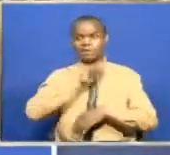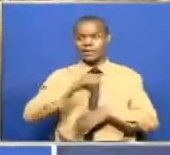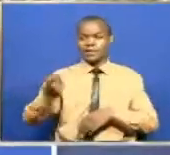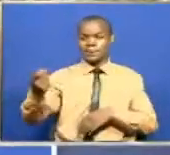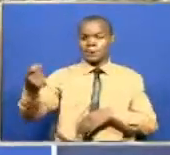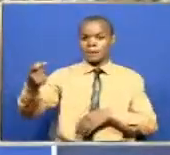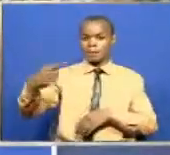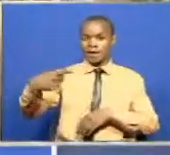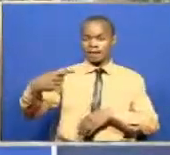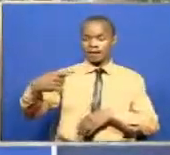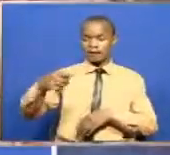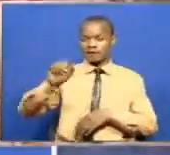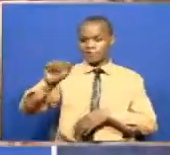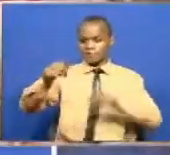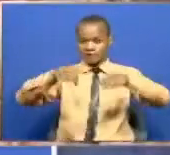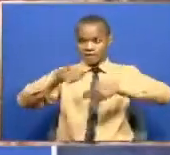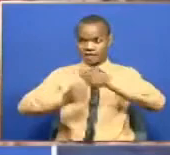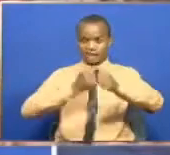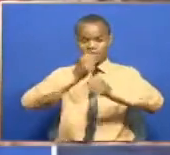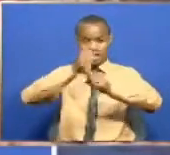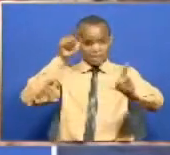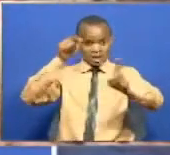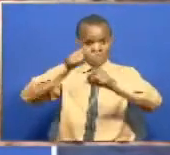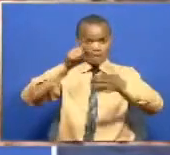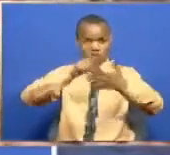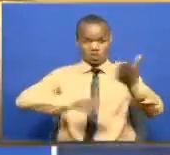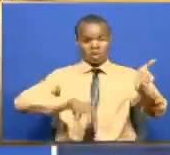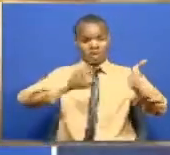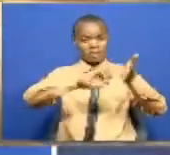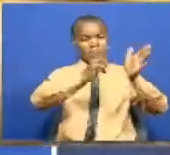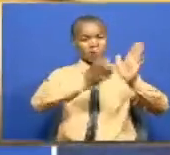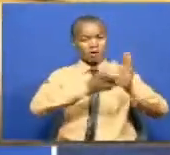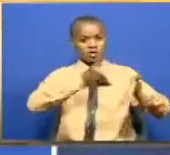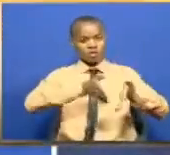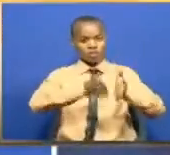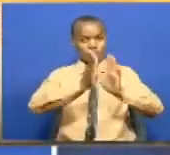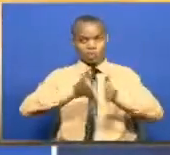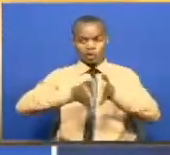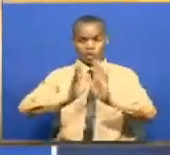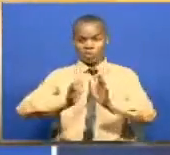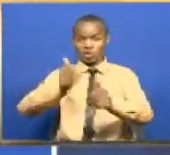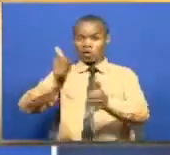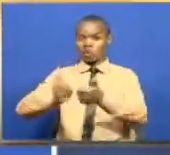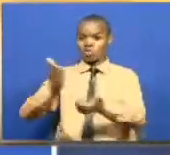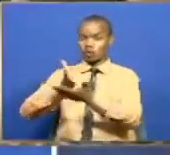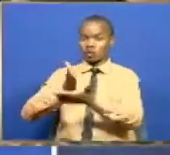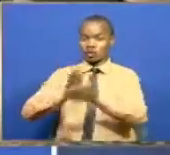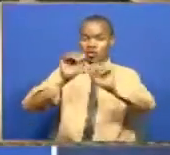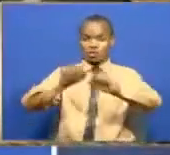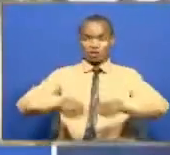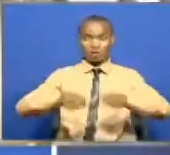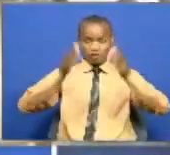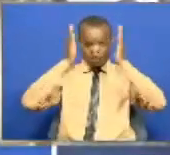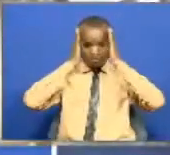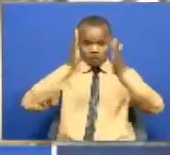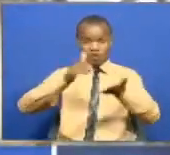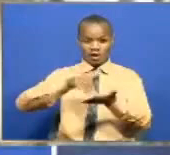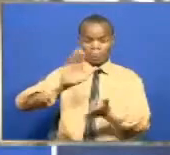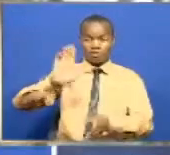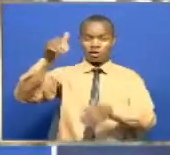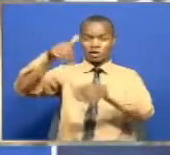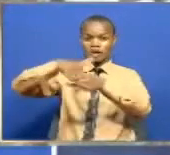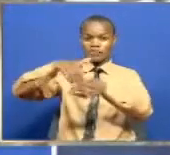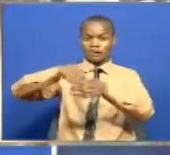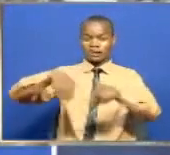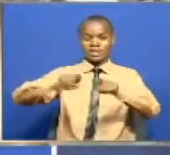jijini Nairobi kwa lengo la kutambua miradi ya miundo misingi inayopaswa kupewa kipaumbele kwenye uwekezaji wa